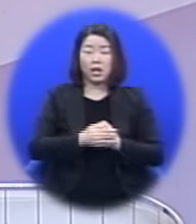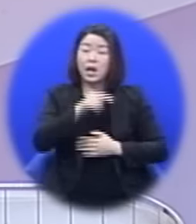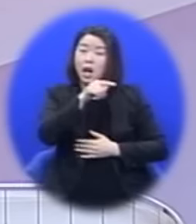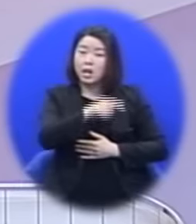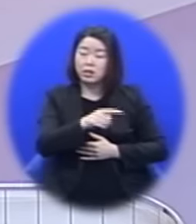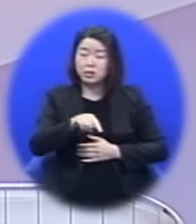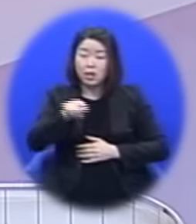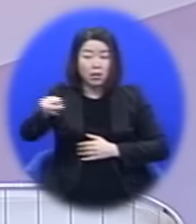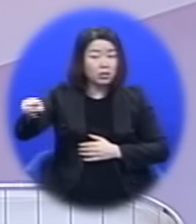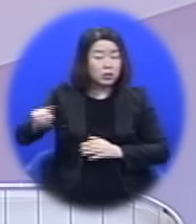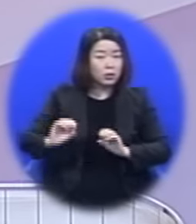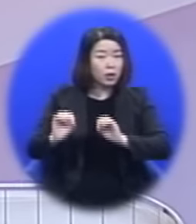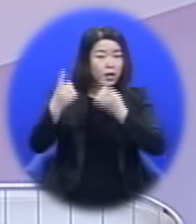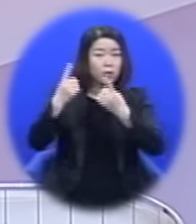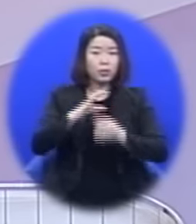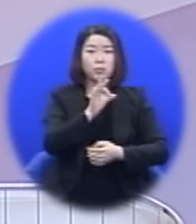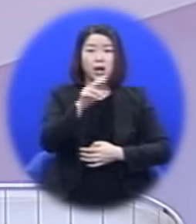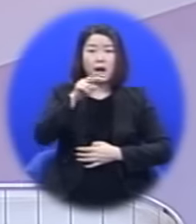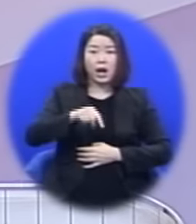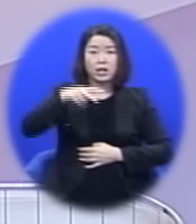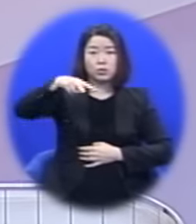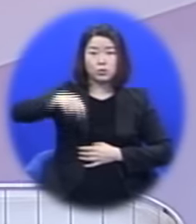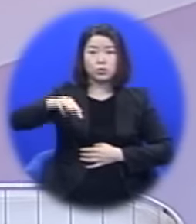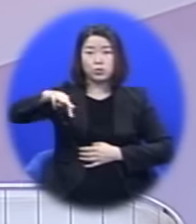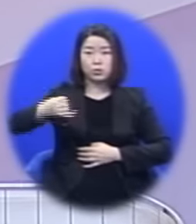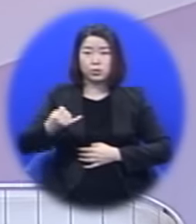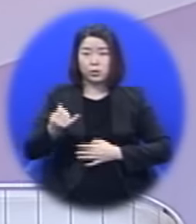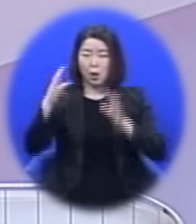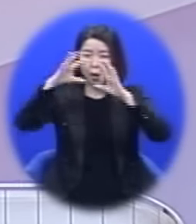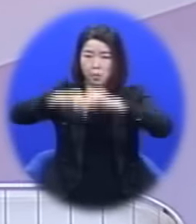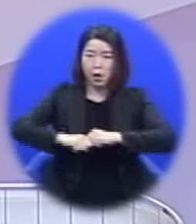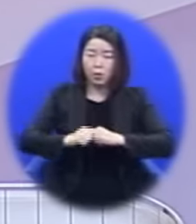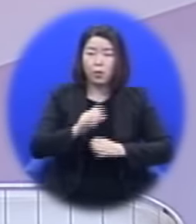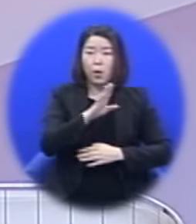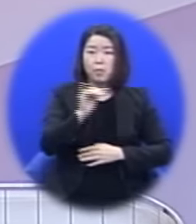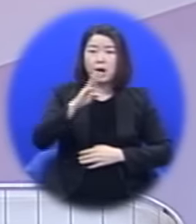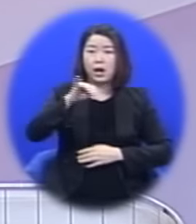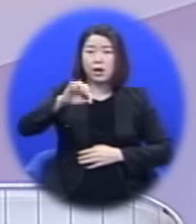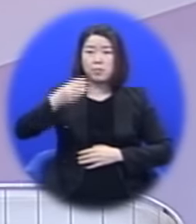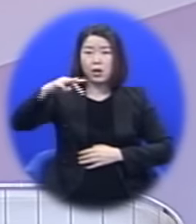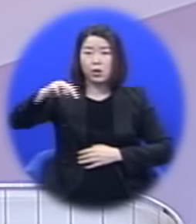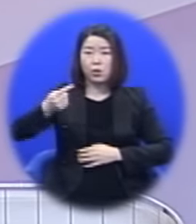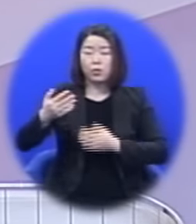이것이 그들로 하여금 아수르에 멸망하게 하고 바벨론에 멸망하게 만든